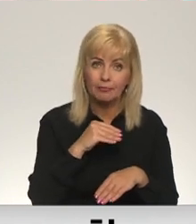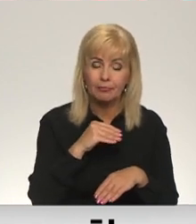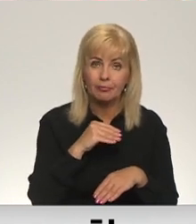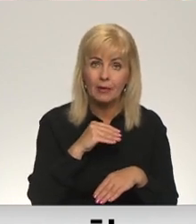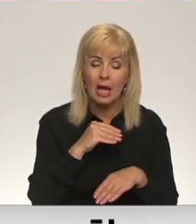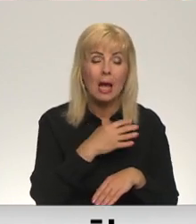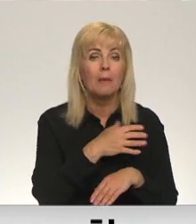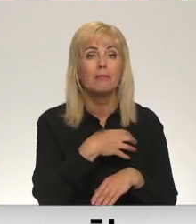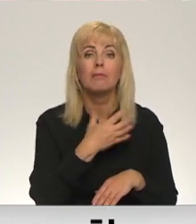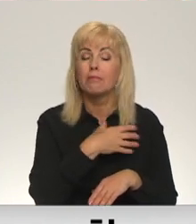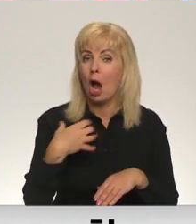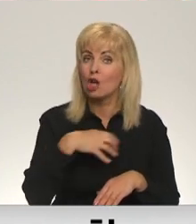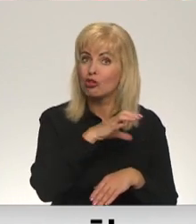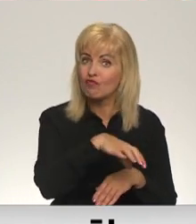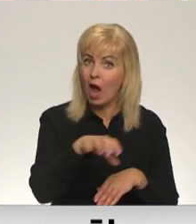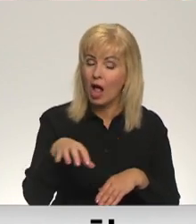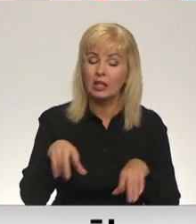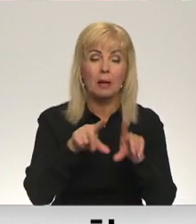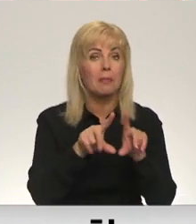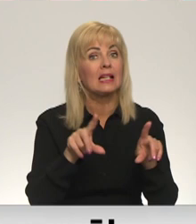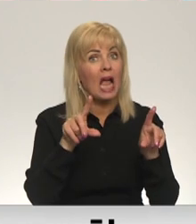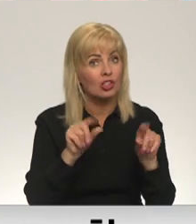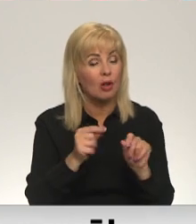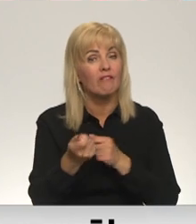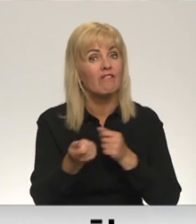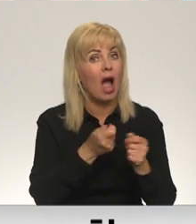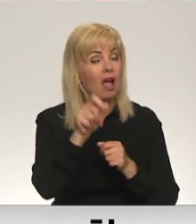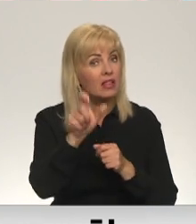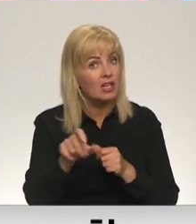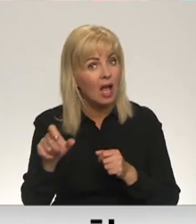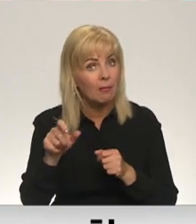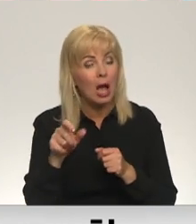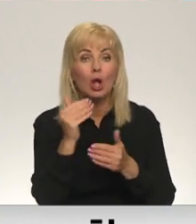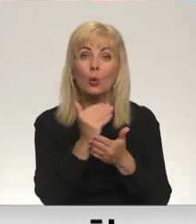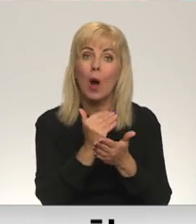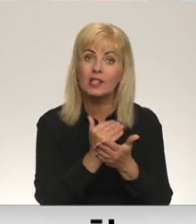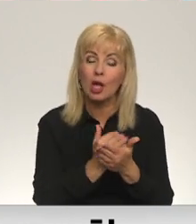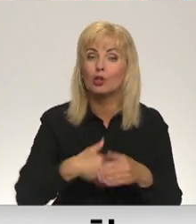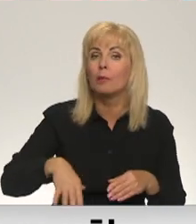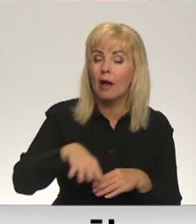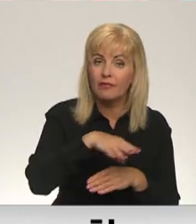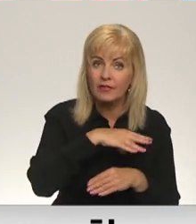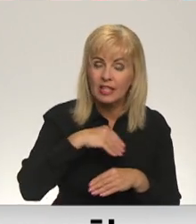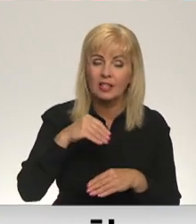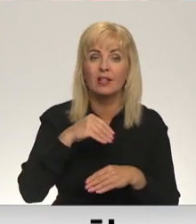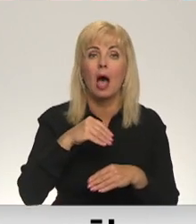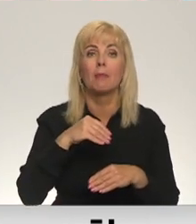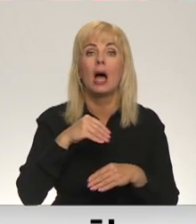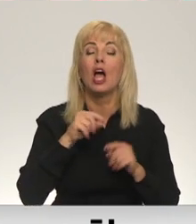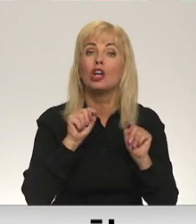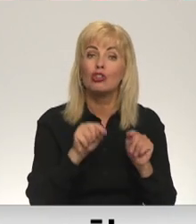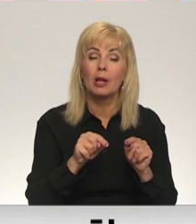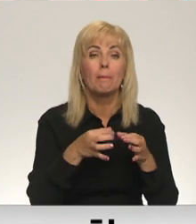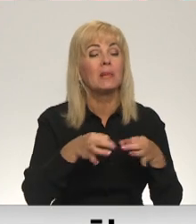visiem pašvaldības iestāžu vadītājiem nosacījumu uz visām šīm